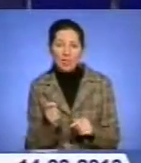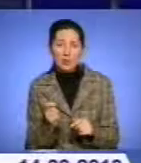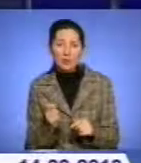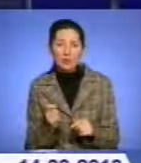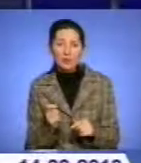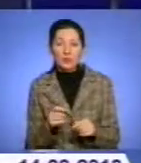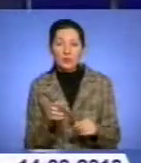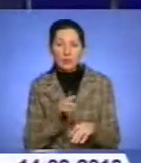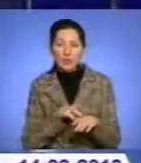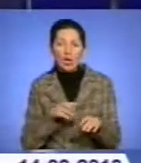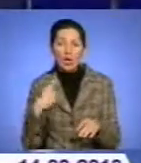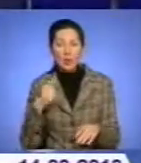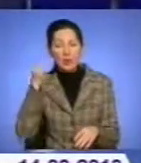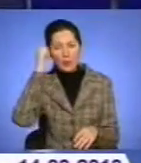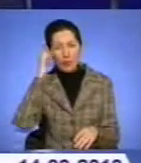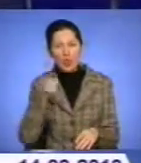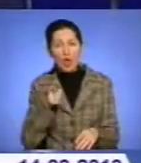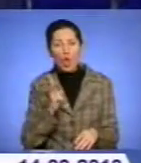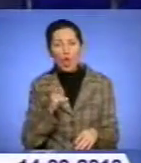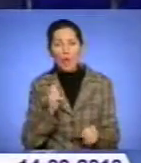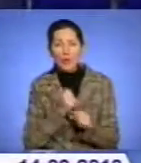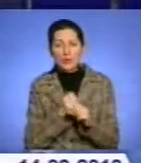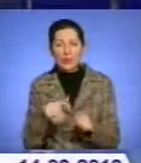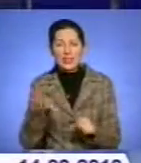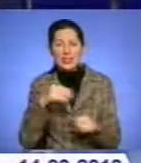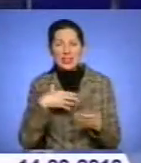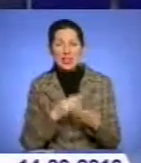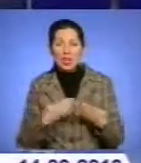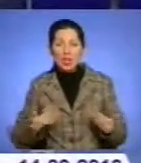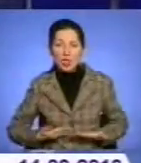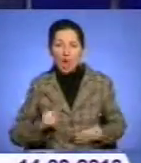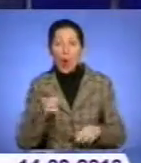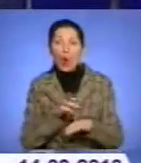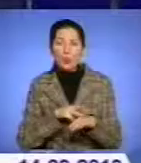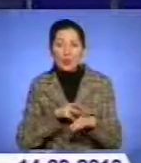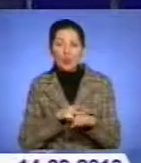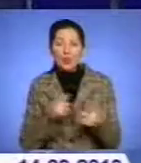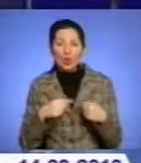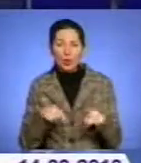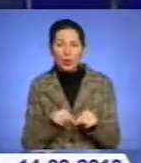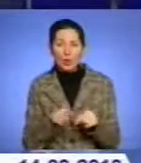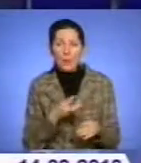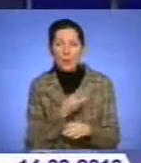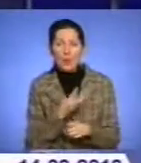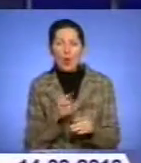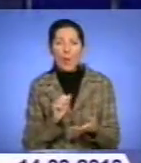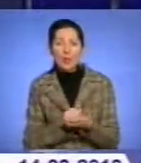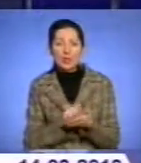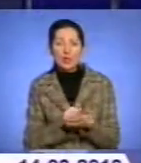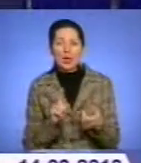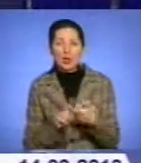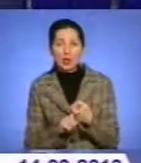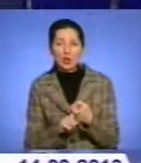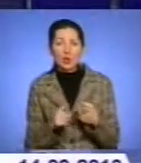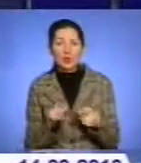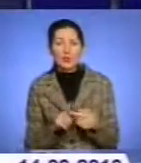Міліціонери області пам'ятають про тих, хто пропрацював усе своє життя у правоохоронних структурах. Відеоматеріал сектора зв'язків з громадськістю УМВС